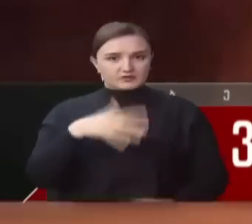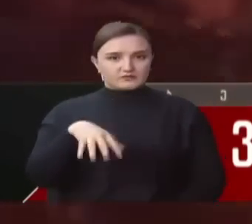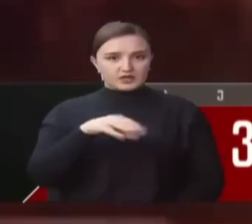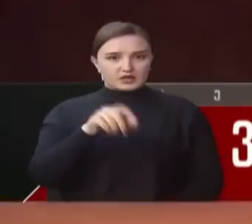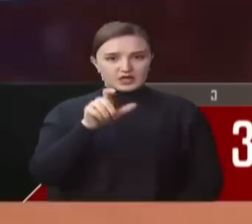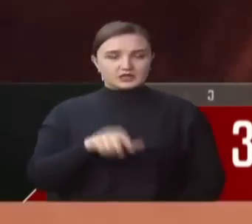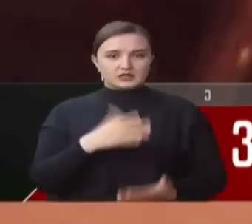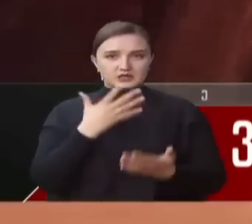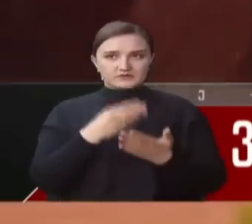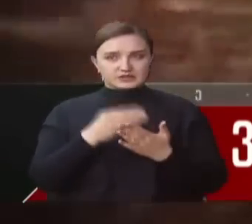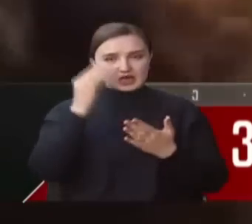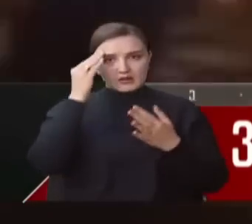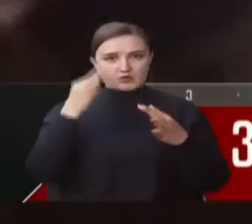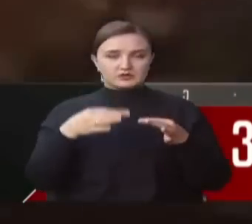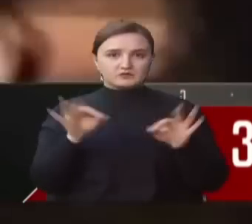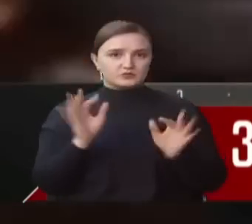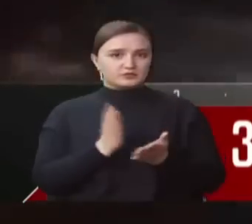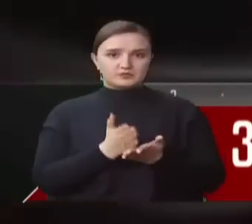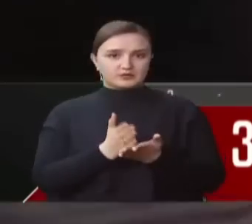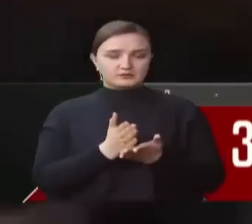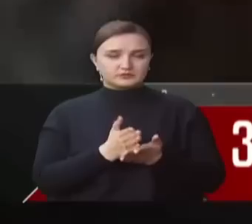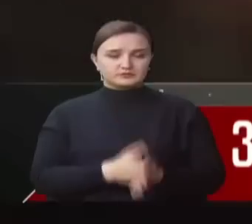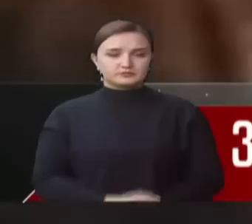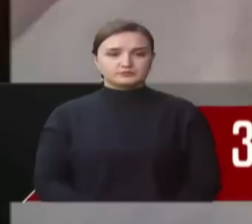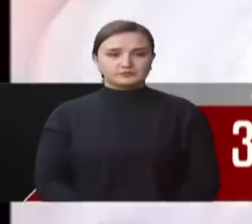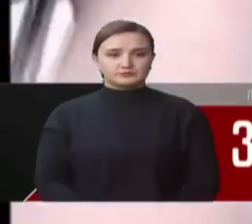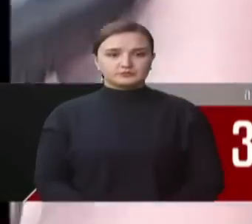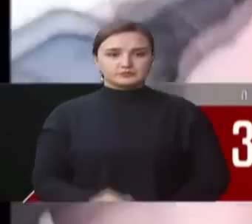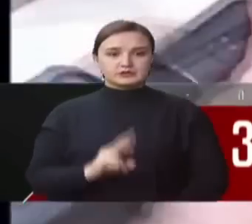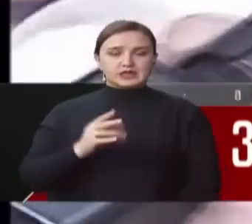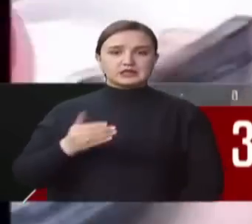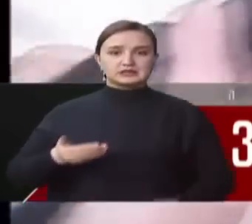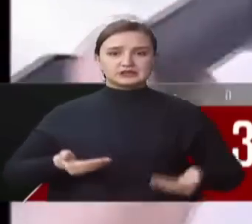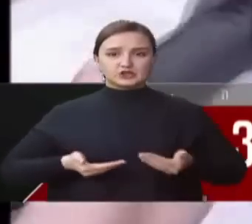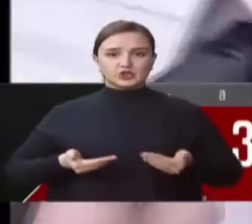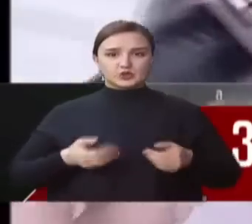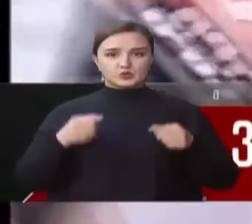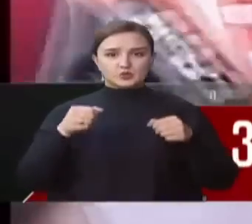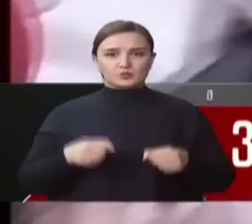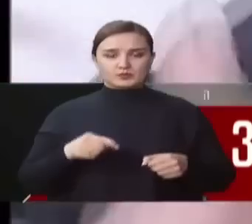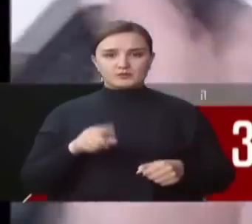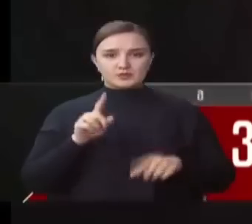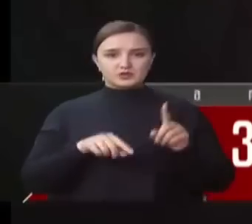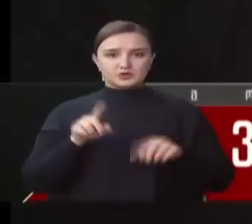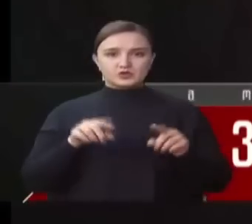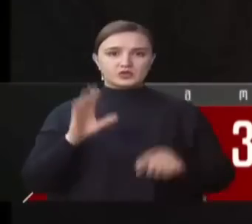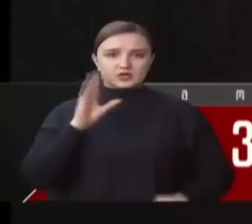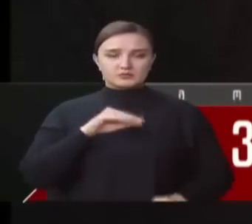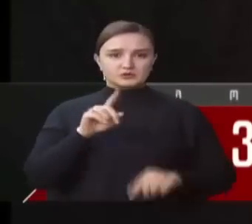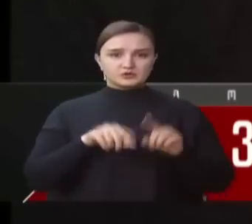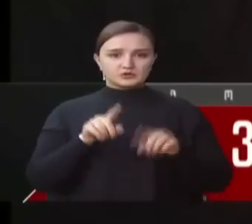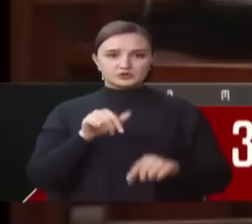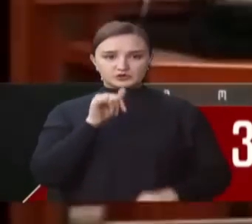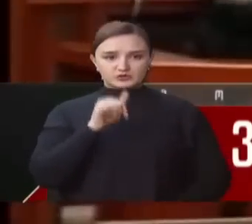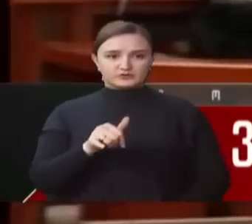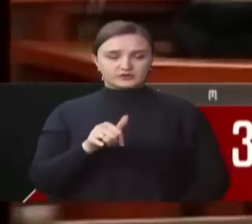აქვს გამოხატვის და გადაადგილების თავისუფლება. Ან სიცოცხლის უფლება, რომლის შენარჩუნებაც ზოგჯერ ხერხდება და ზოგჯერ